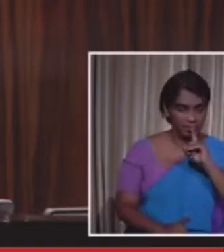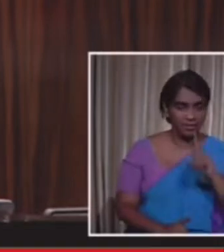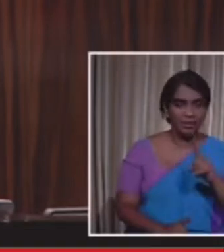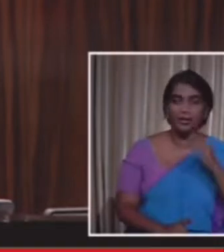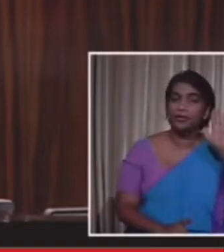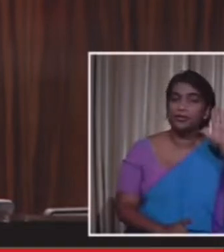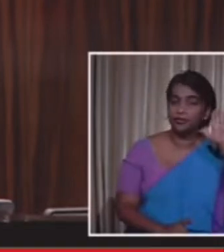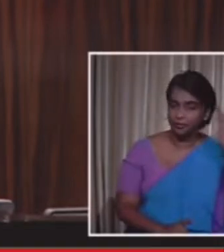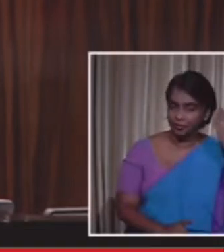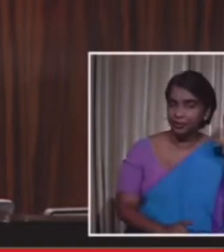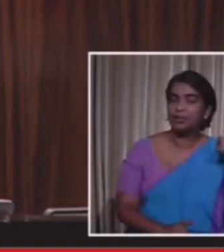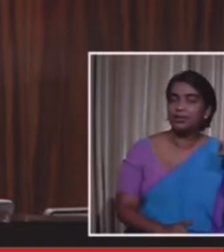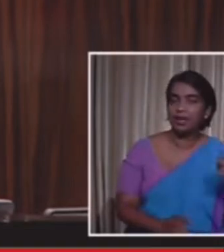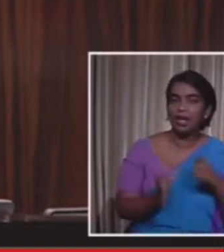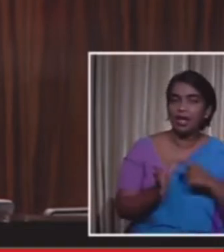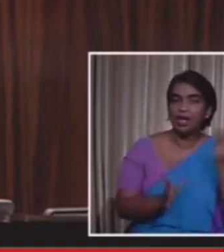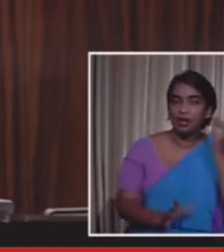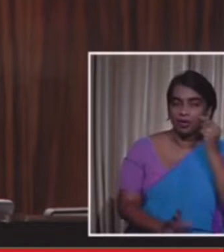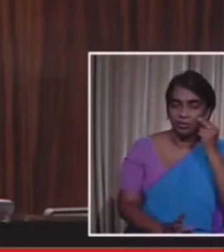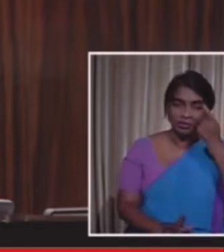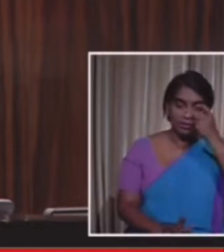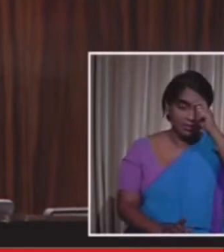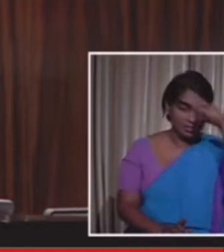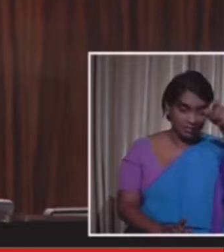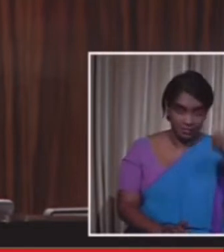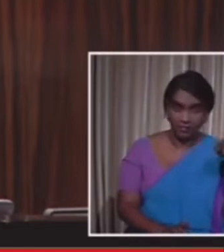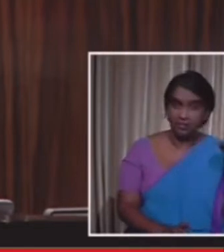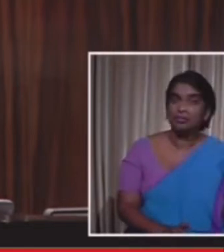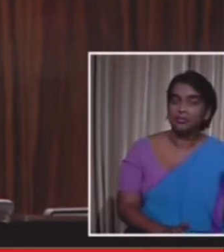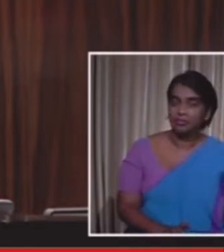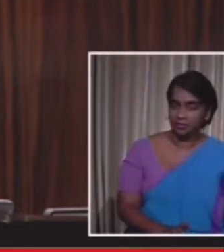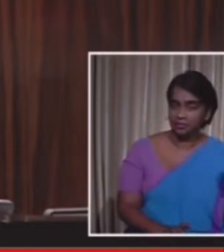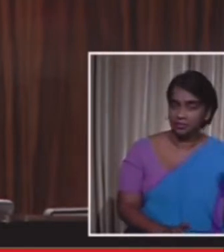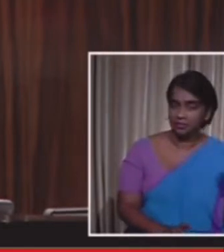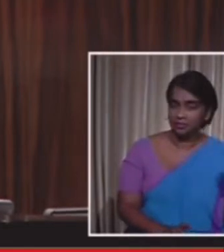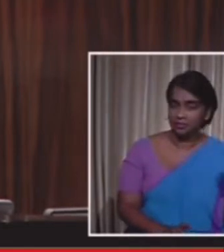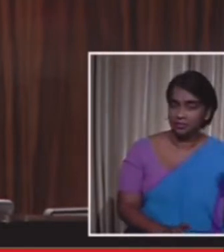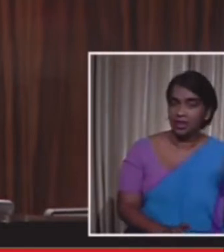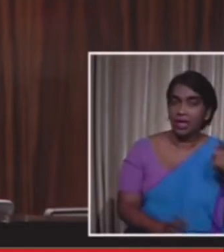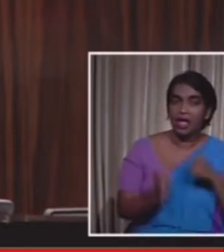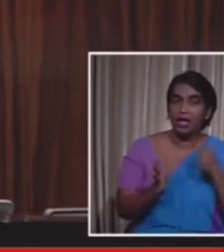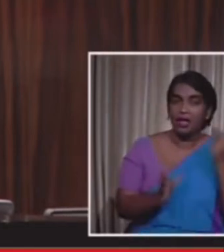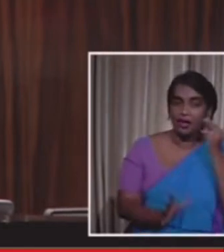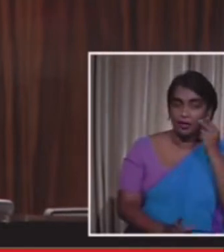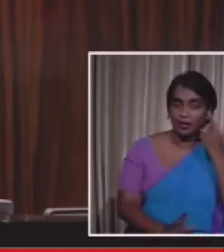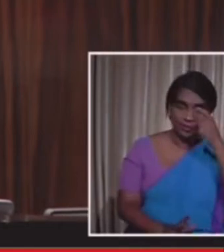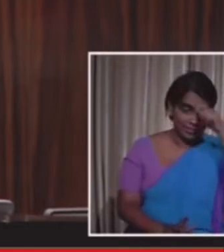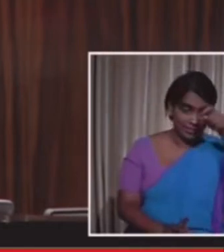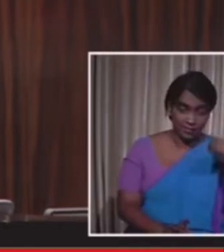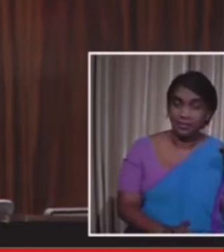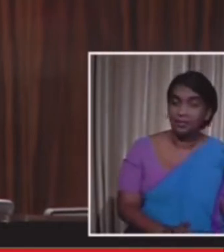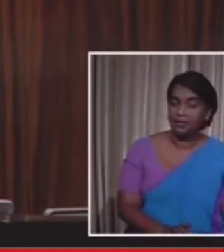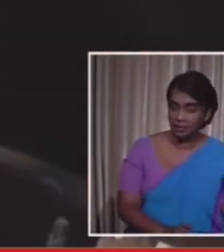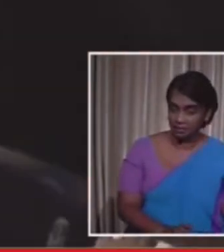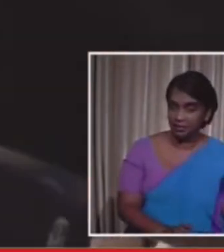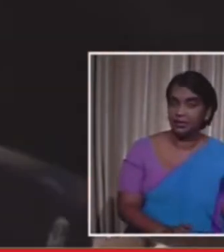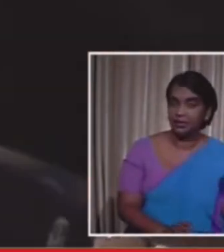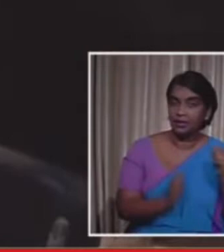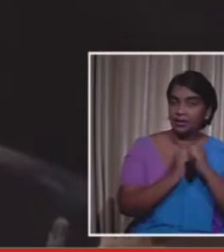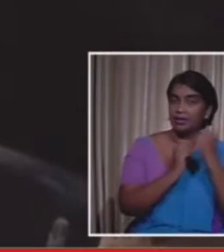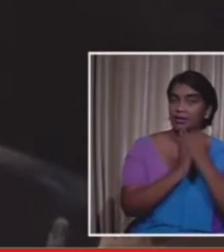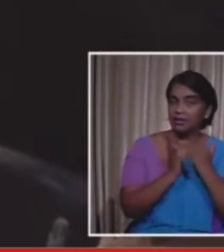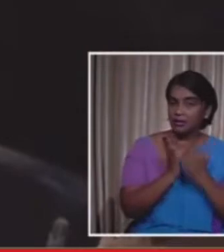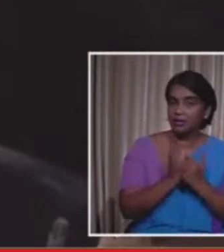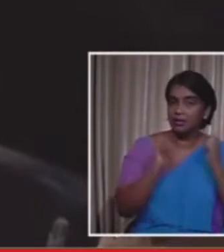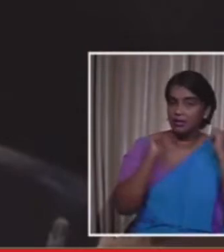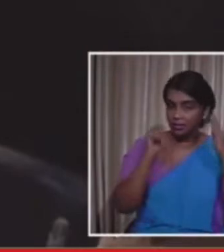විශේෂයෙන්ම අනුර දිසානායක මන්ත්‍රීතුමාගේ අනුර දිසානායක මන්ත්‍රීතුමාගේ ඒ වැඩසටහන